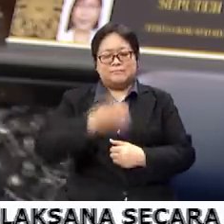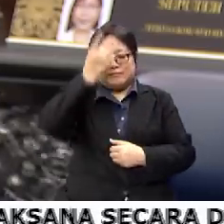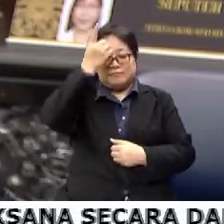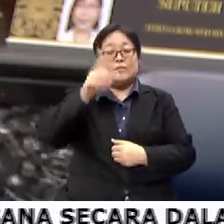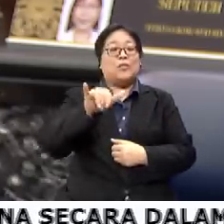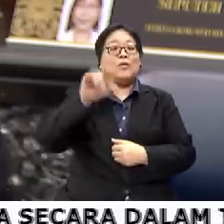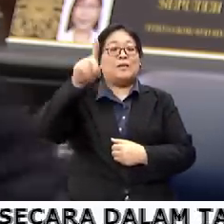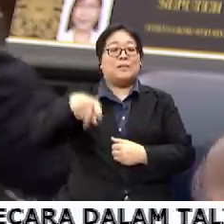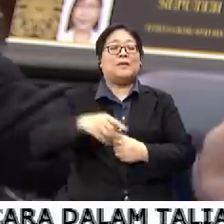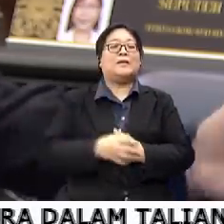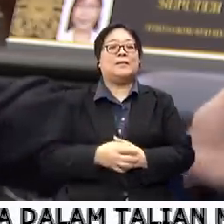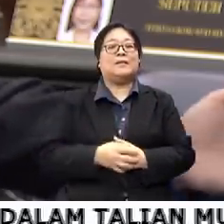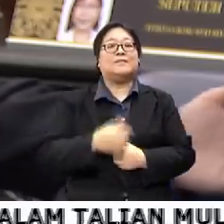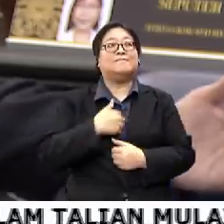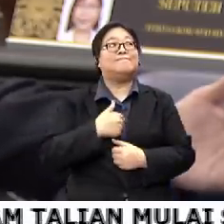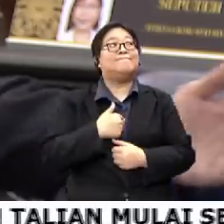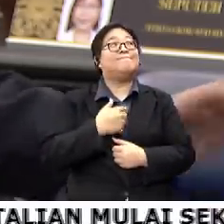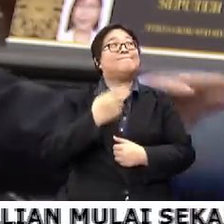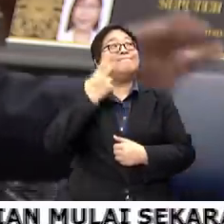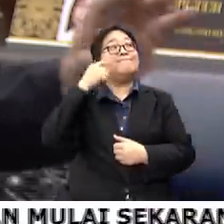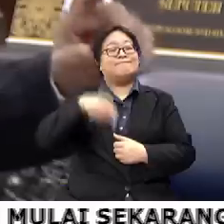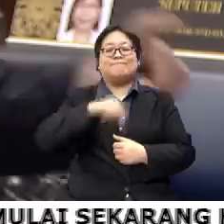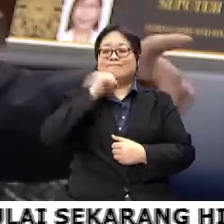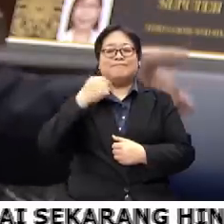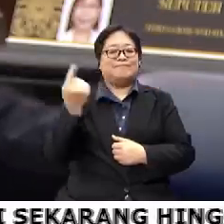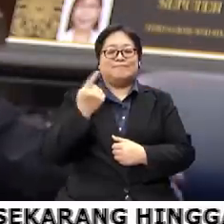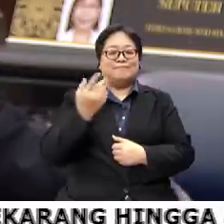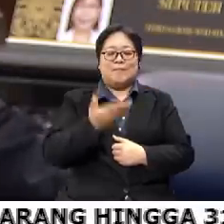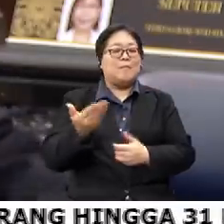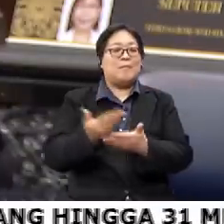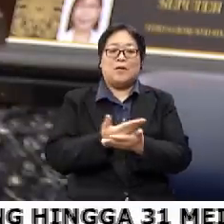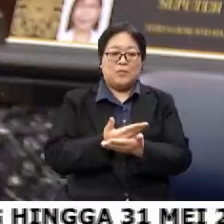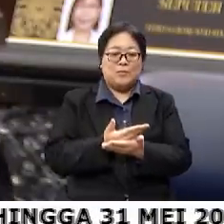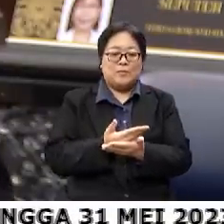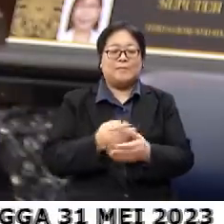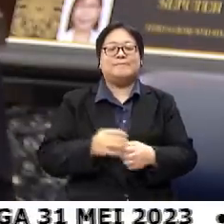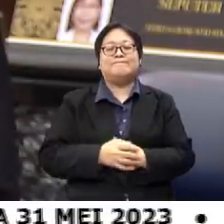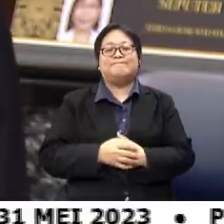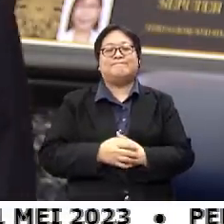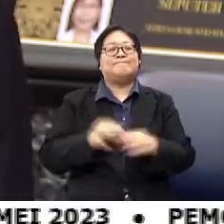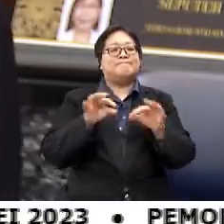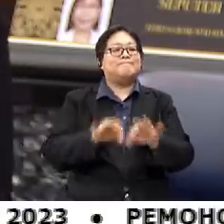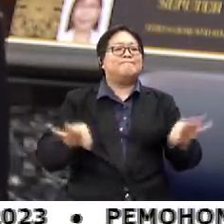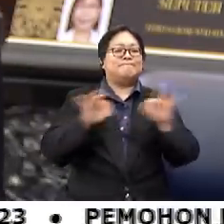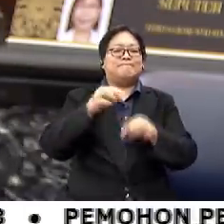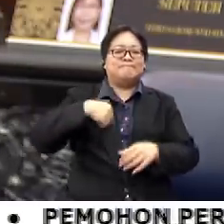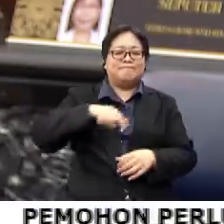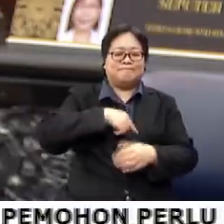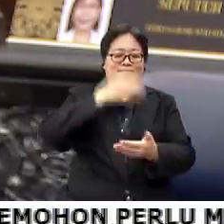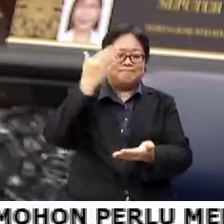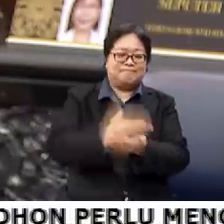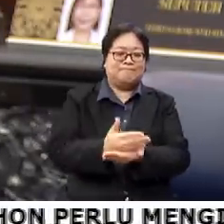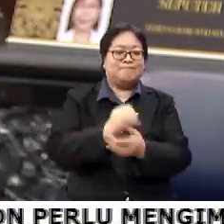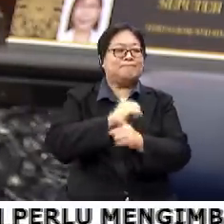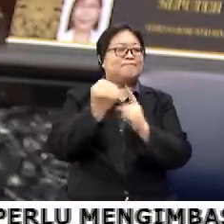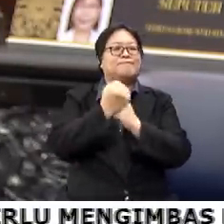Dipertua, saya melihat bahawa ini bukanlah satu yang perkara baru. Ya? yang penting kepada kita untuk menghentikan keadaan